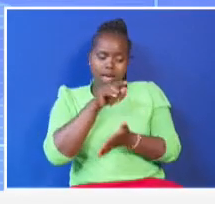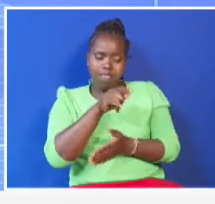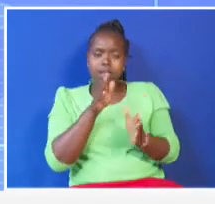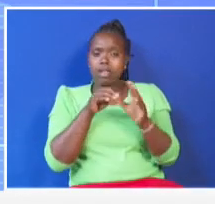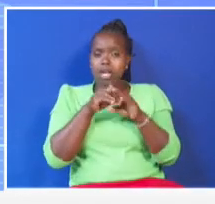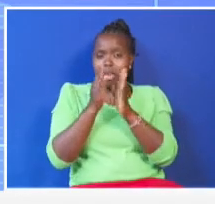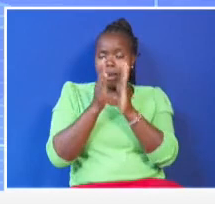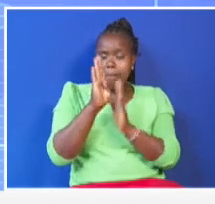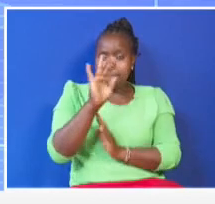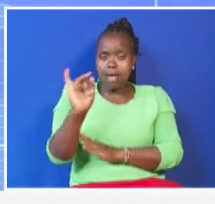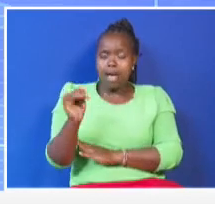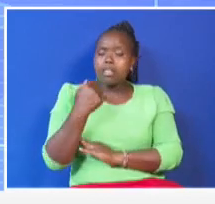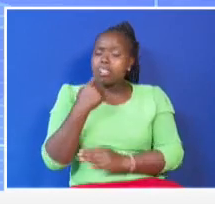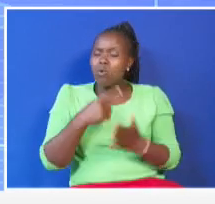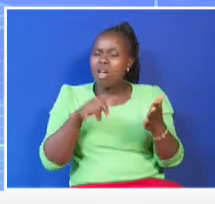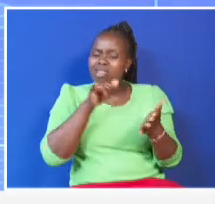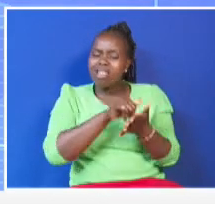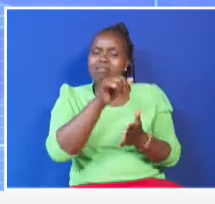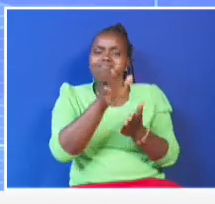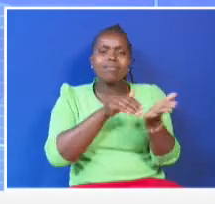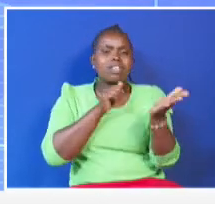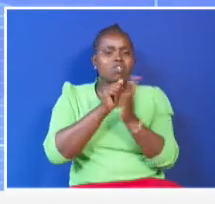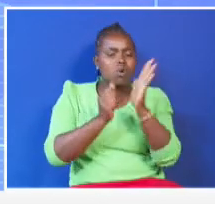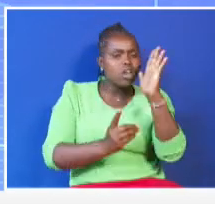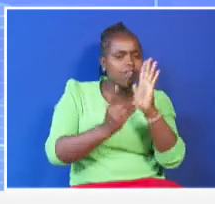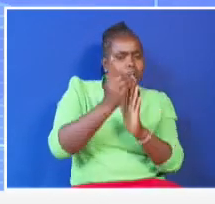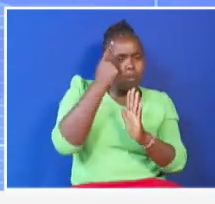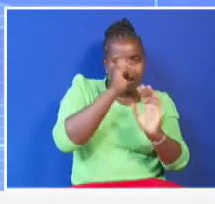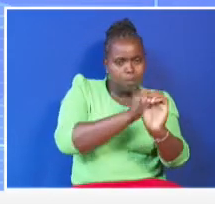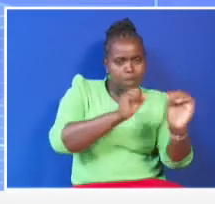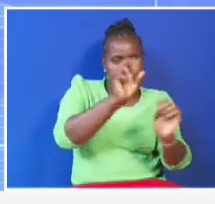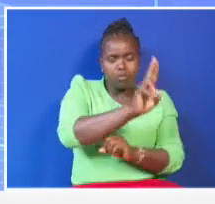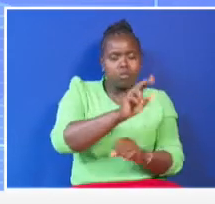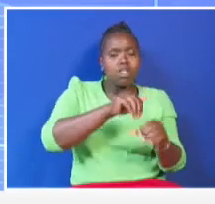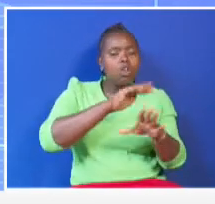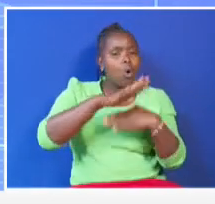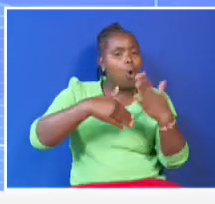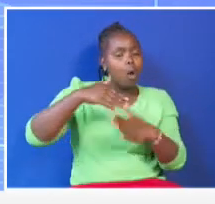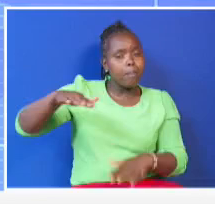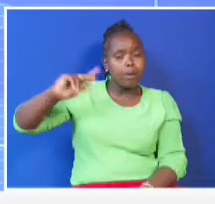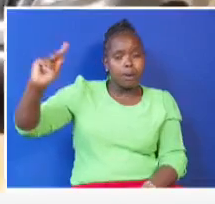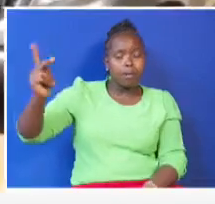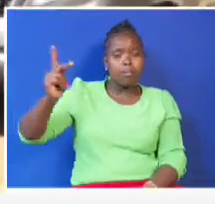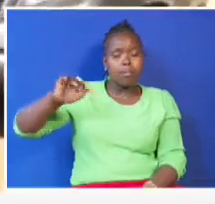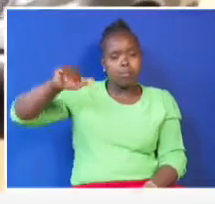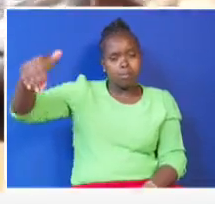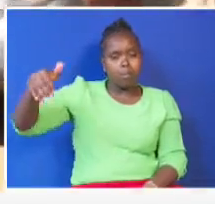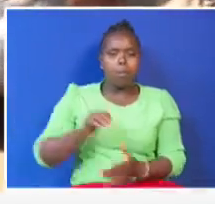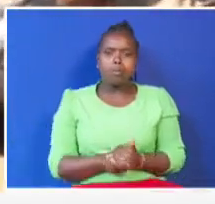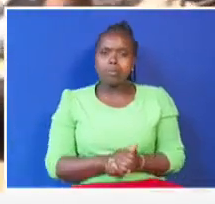jambo ambalo kulingana naye linaharibu kazi ya maendeleo ya Rais Uhuru Kenyatta katika eneo zima la Mlima Kenya.